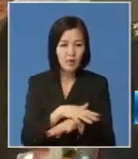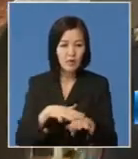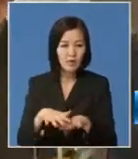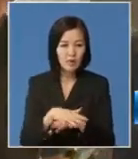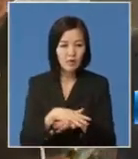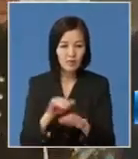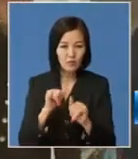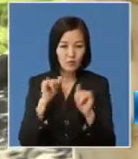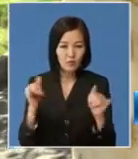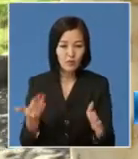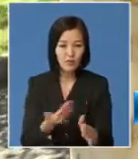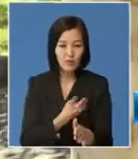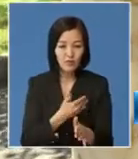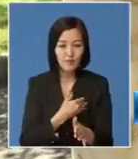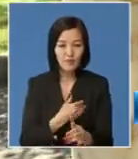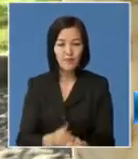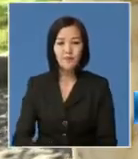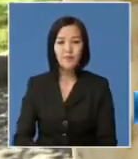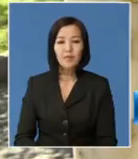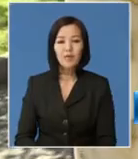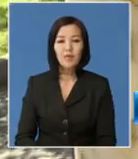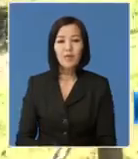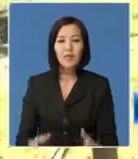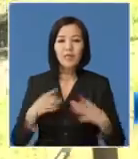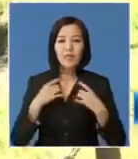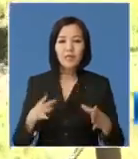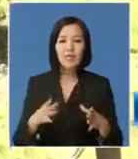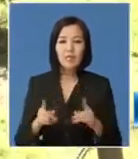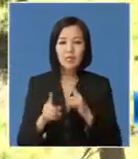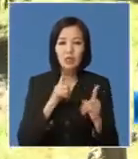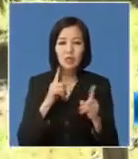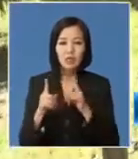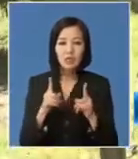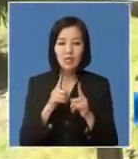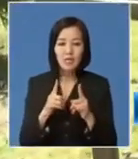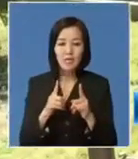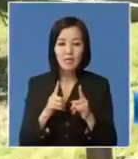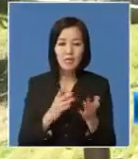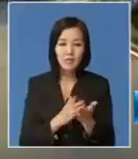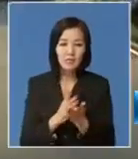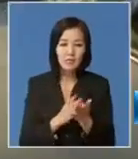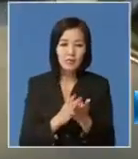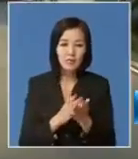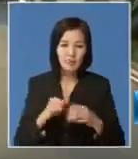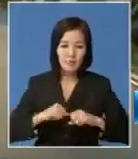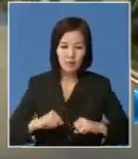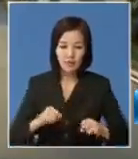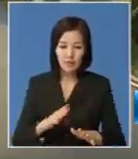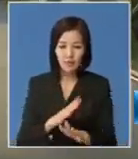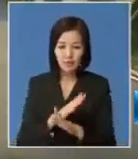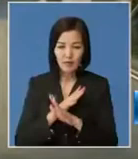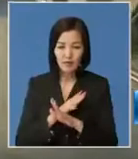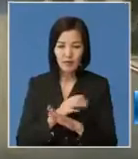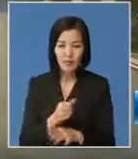мемлекетімізді өркендету. Ер есімі ел есінде. Салтанатты жиында осы салада еңбек етіп, қызмет барысында қаза болған жауынгерлер есімі